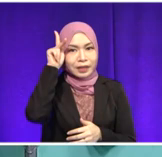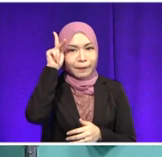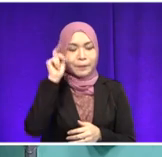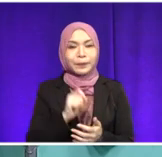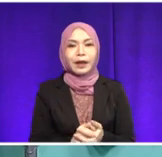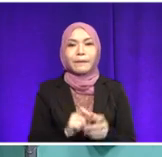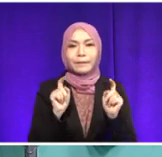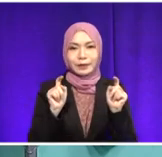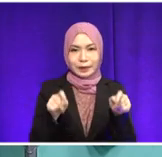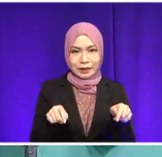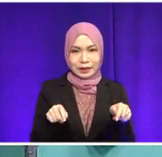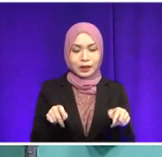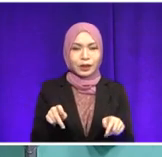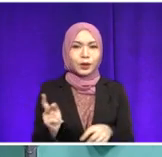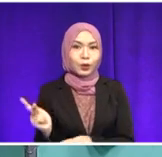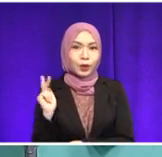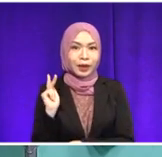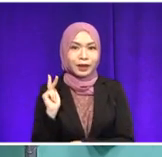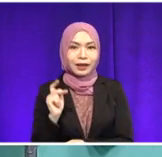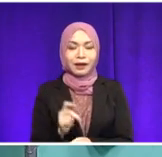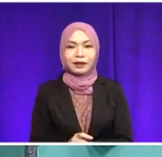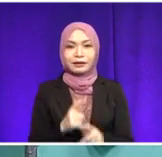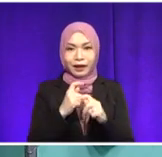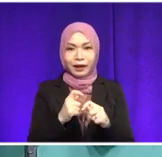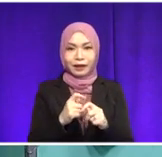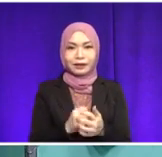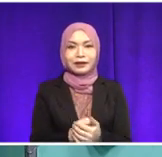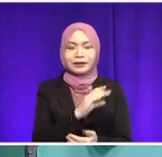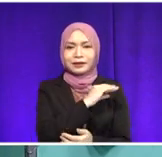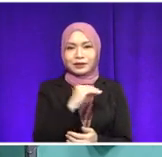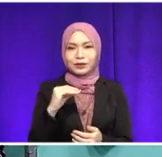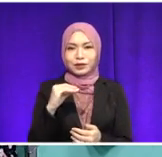dinamika melambangkan kesukaan hantu